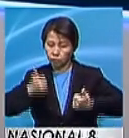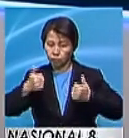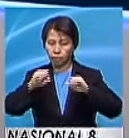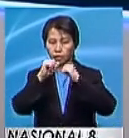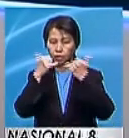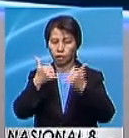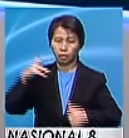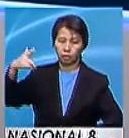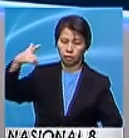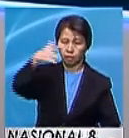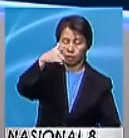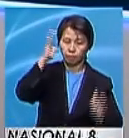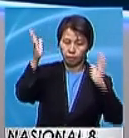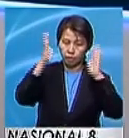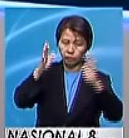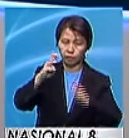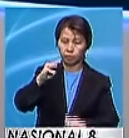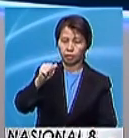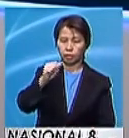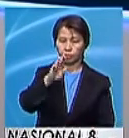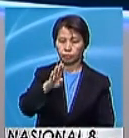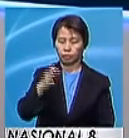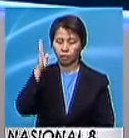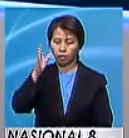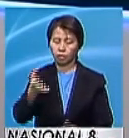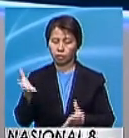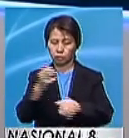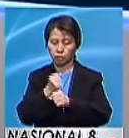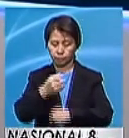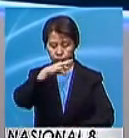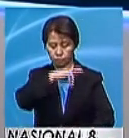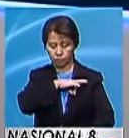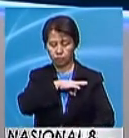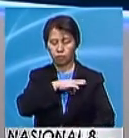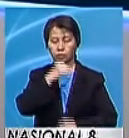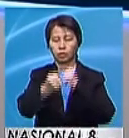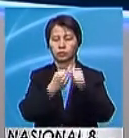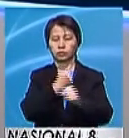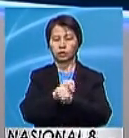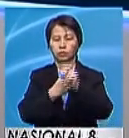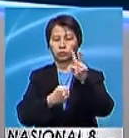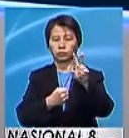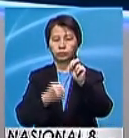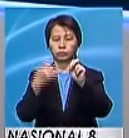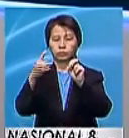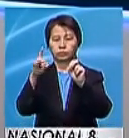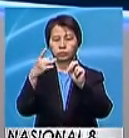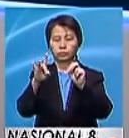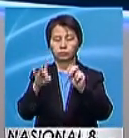syarikat penerbangan negara itu akan kembali mencatat keuntungan menjelang tahun 2018.